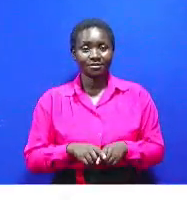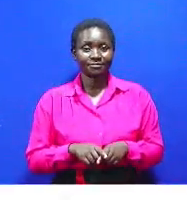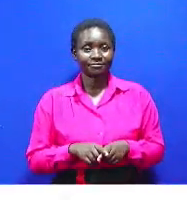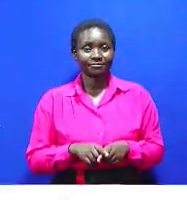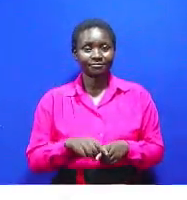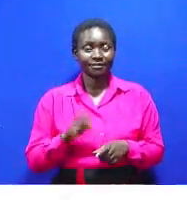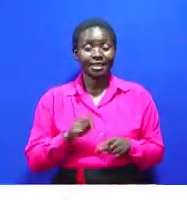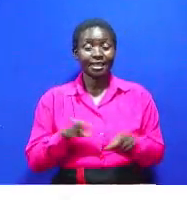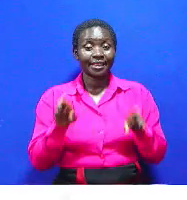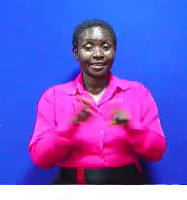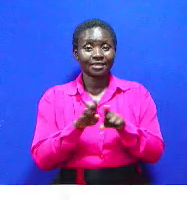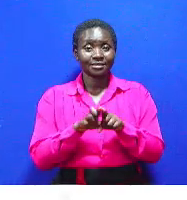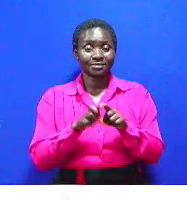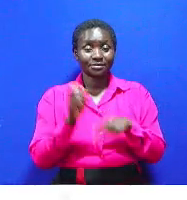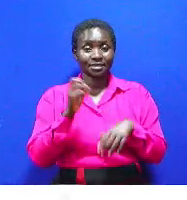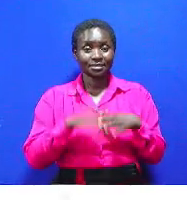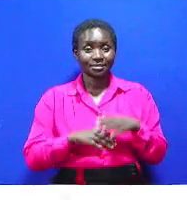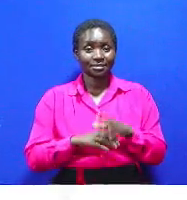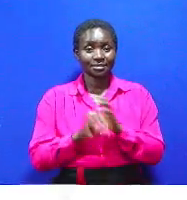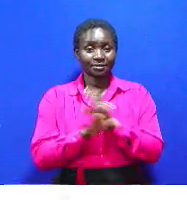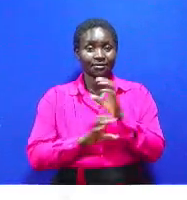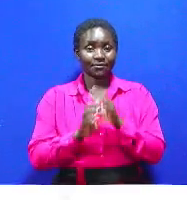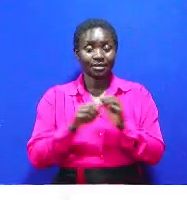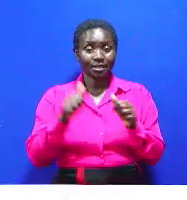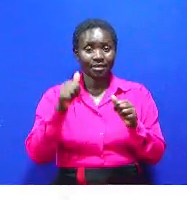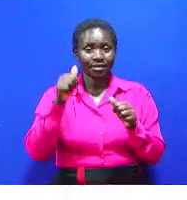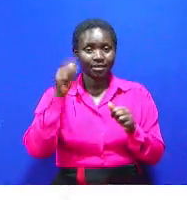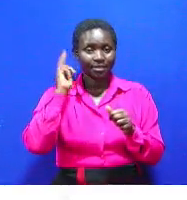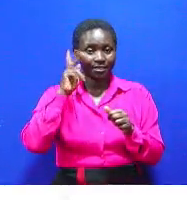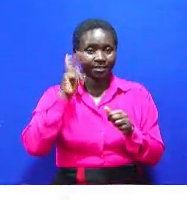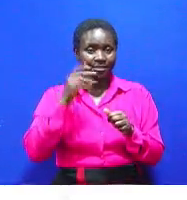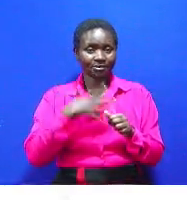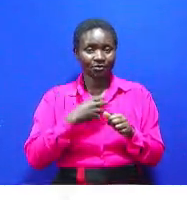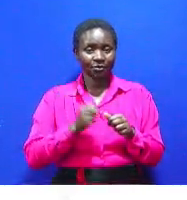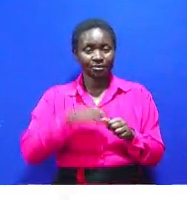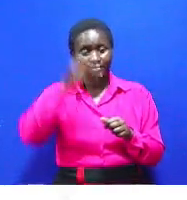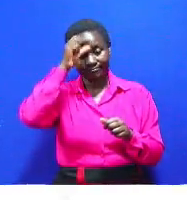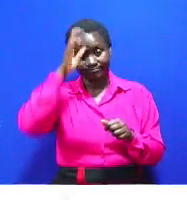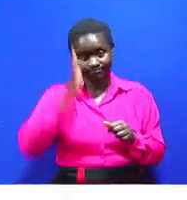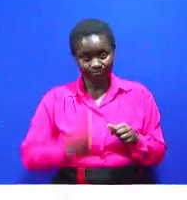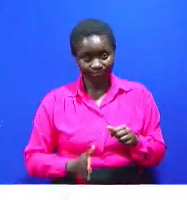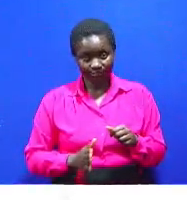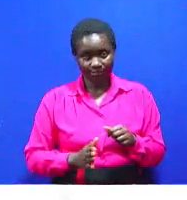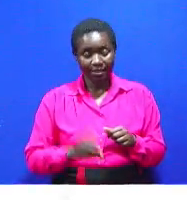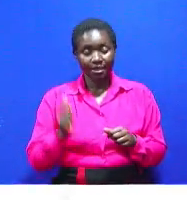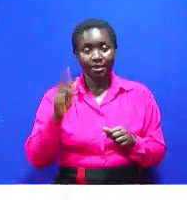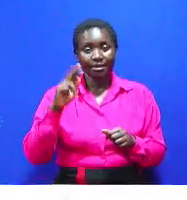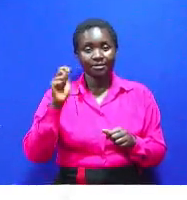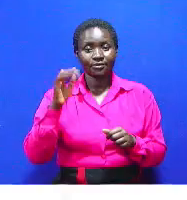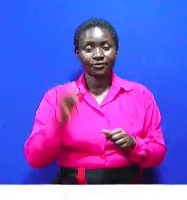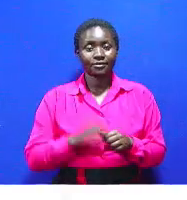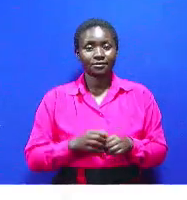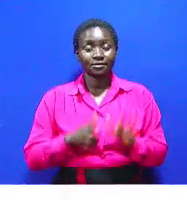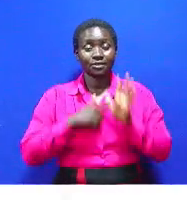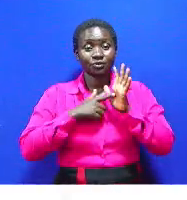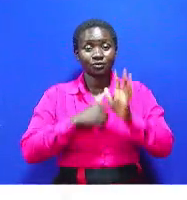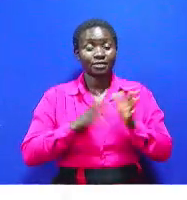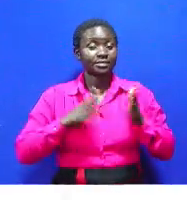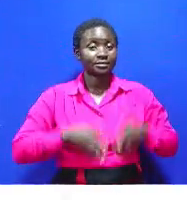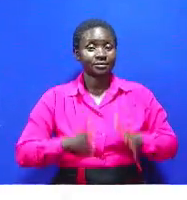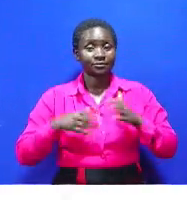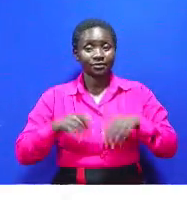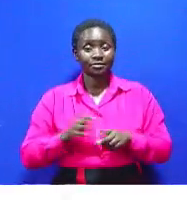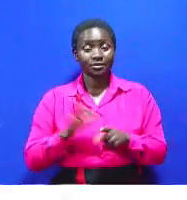chache imeje county ya Kisii obaga ndiyo mo governor boy county ya Kisii Paul Simba Arati kayo wali bagali kwikira nyo burai